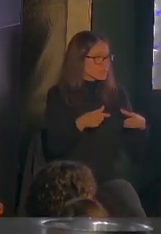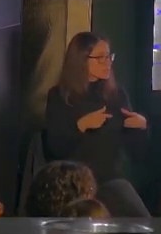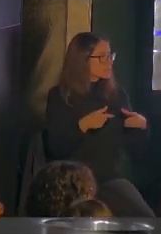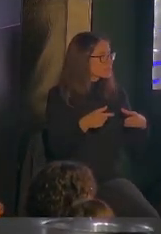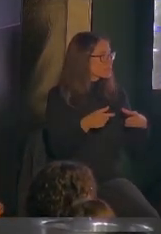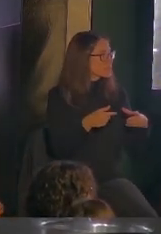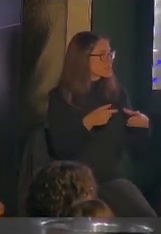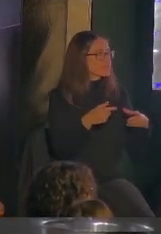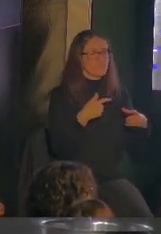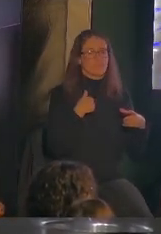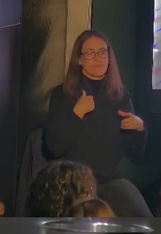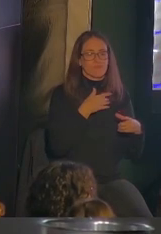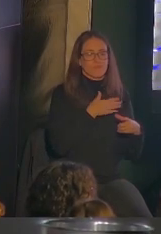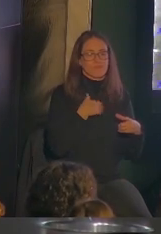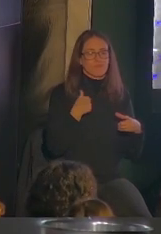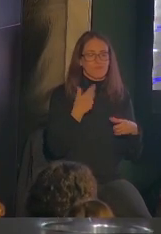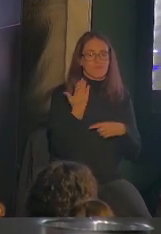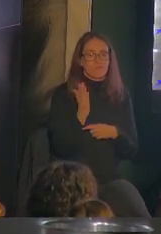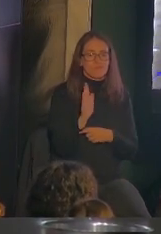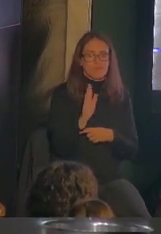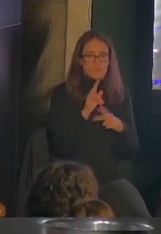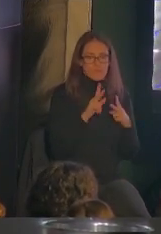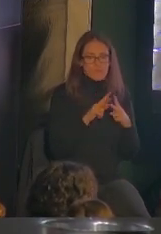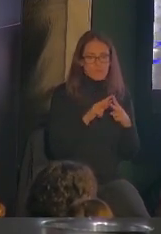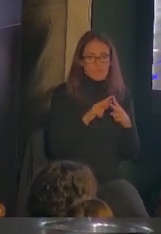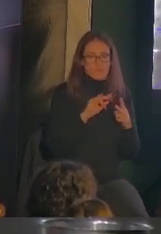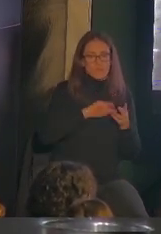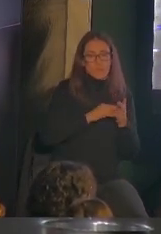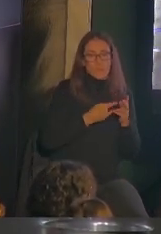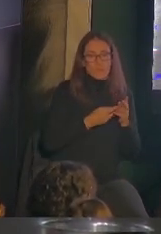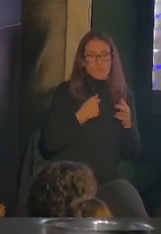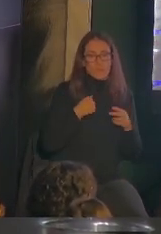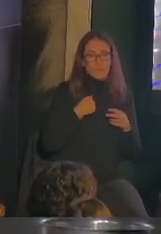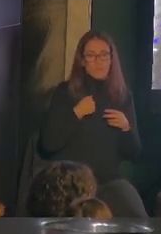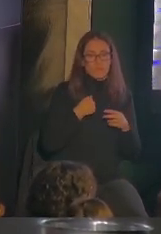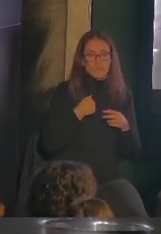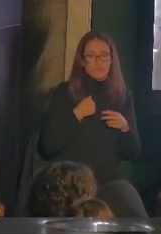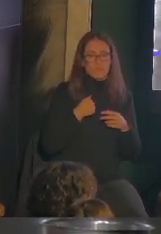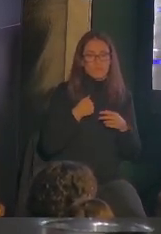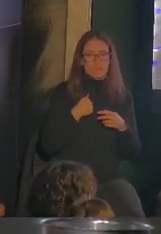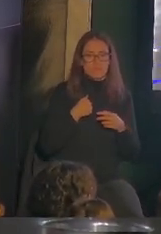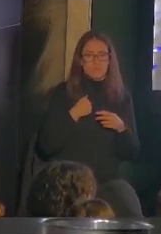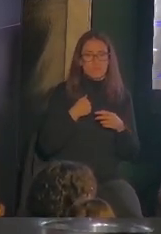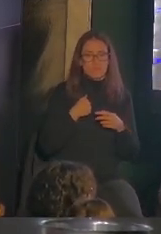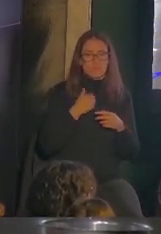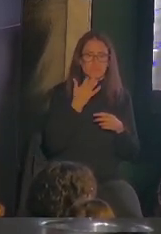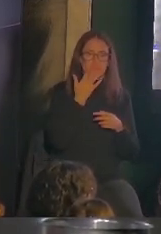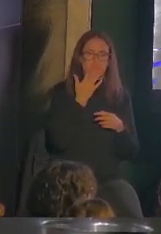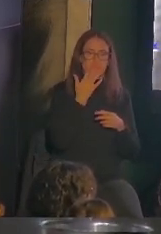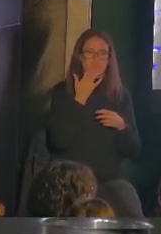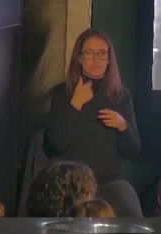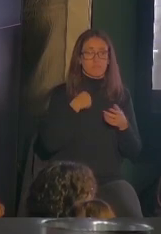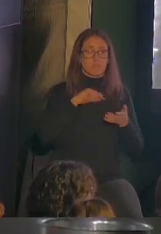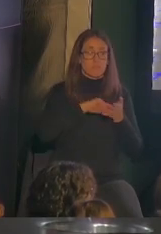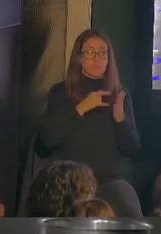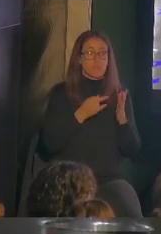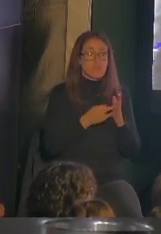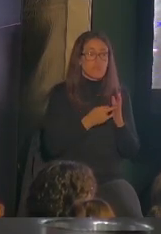us vinc a presentar també dues de les solucions que, bueno, aquestes solucions ara